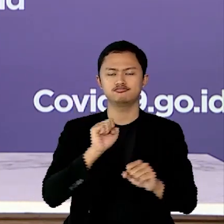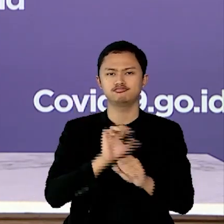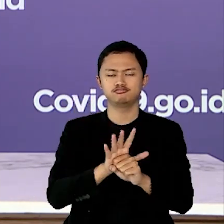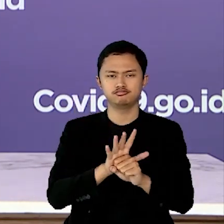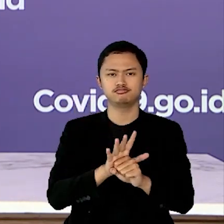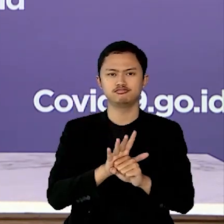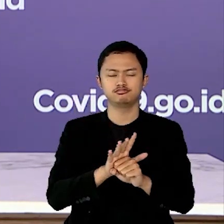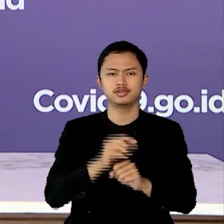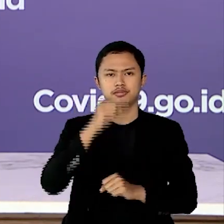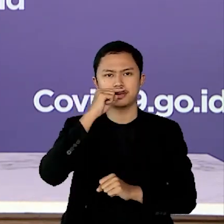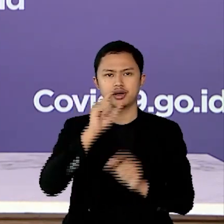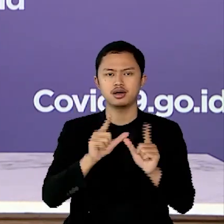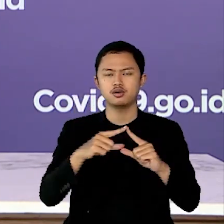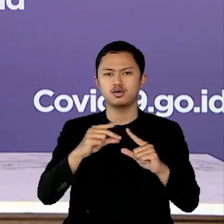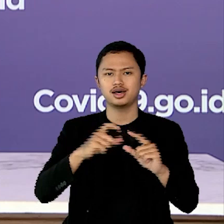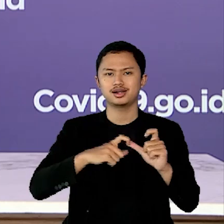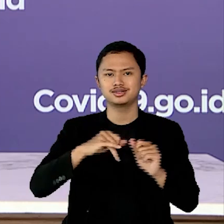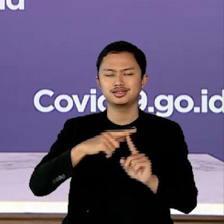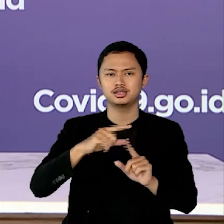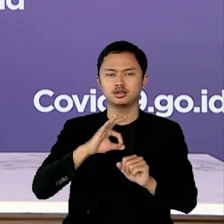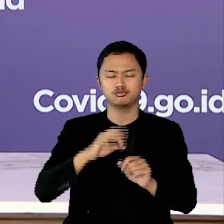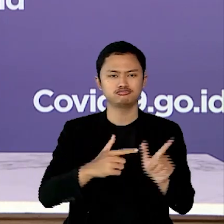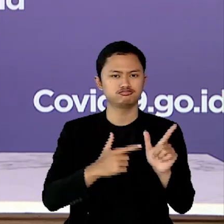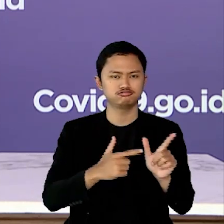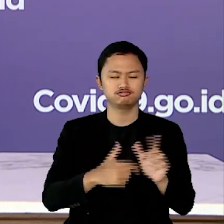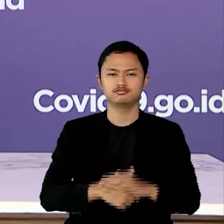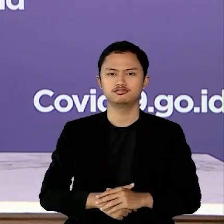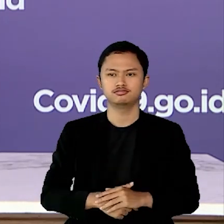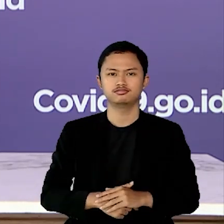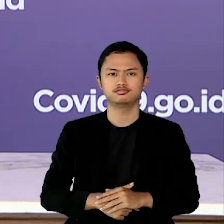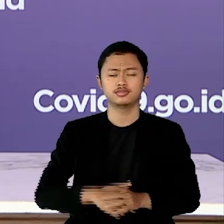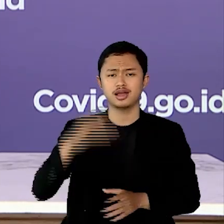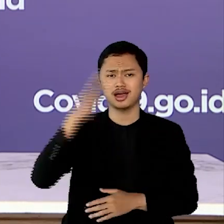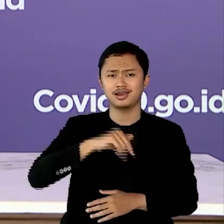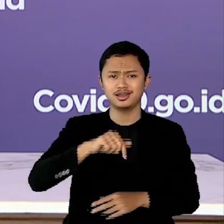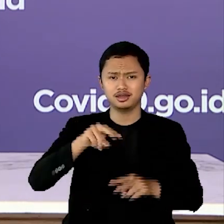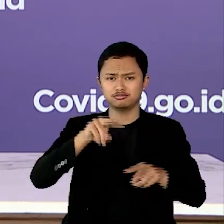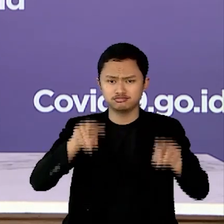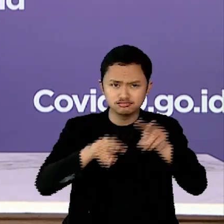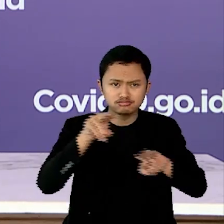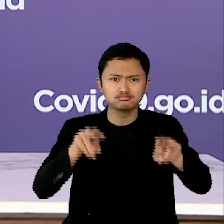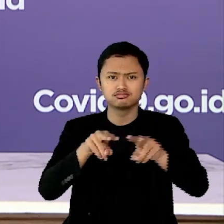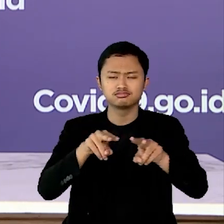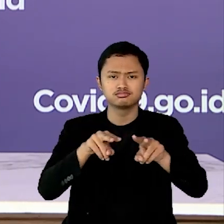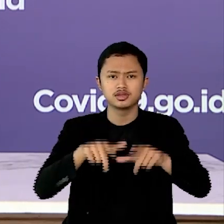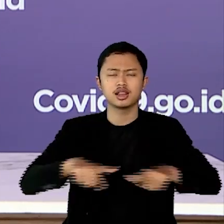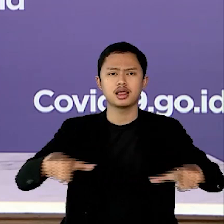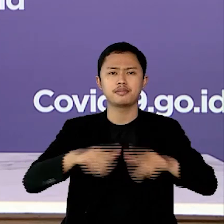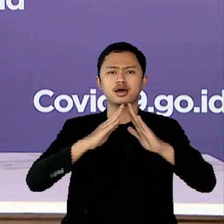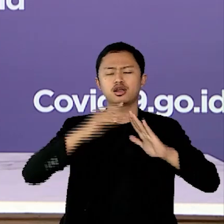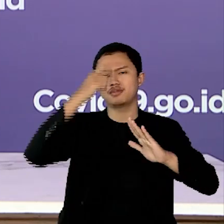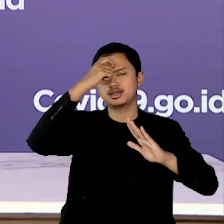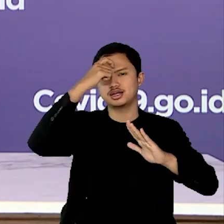Letjen TNI ganip Warsito pada hari ini yaitu meninjau Rumah Sakit lapangan kogabwilhan